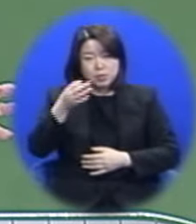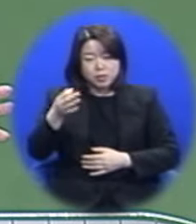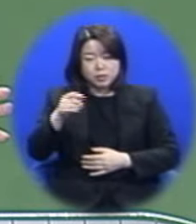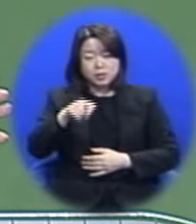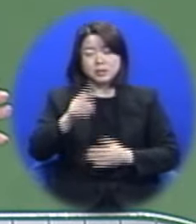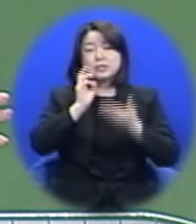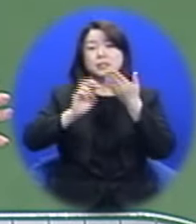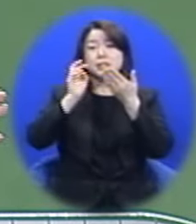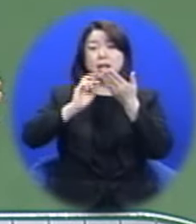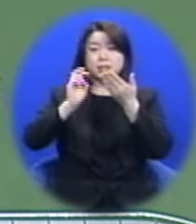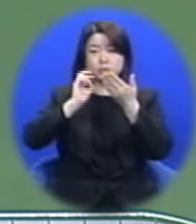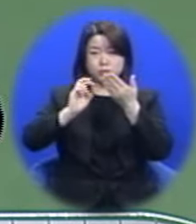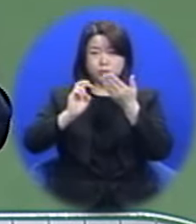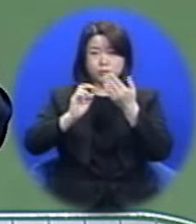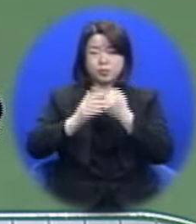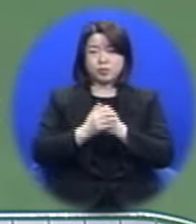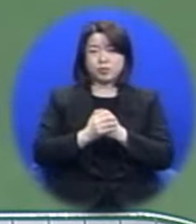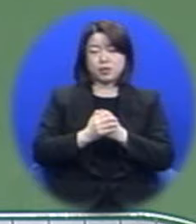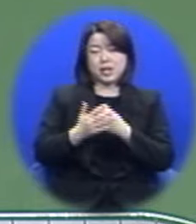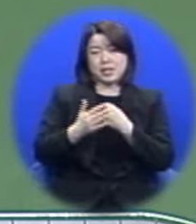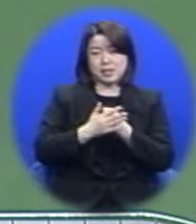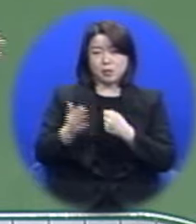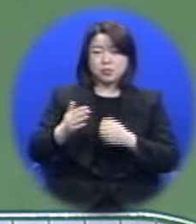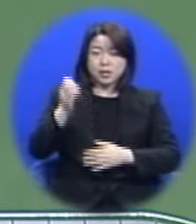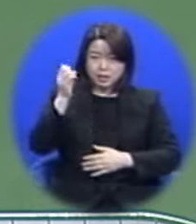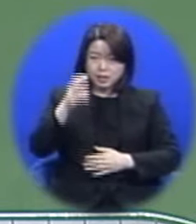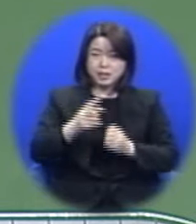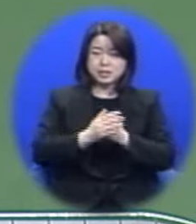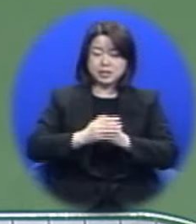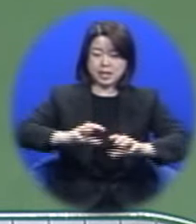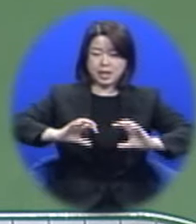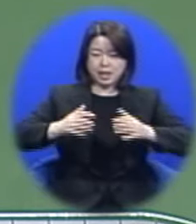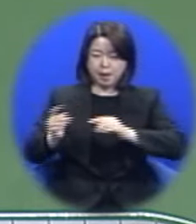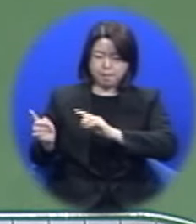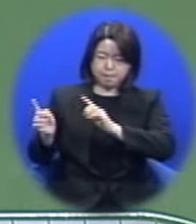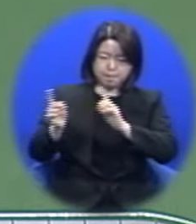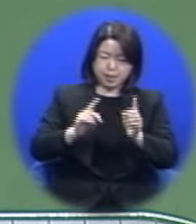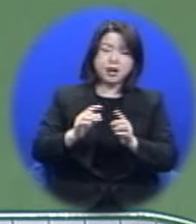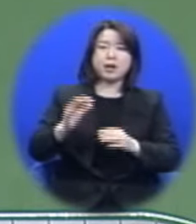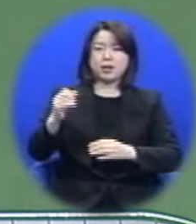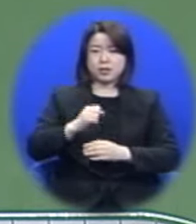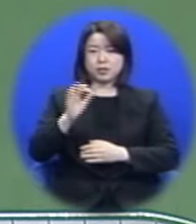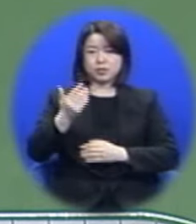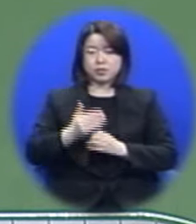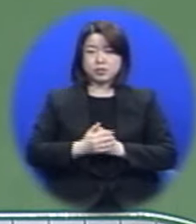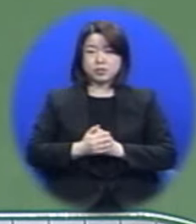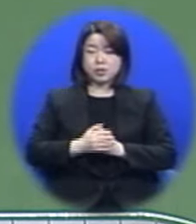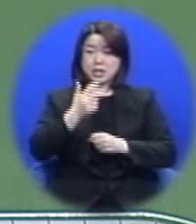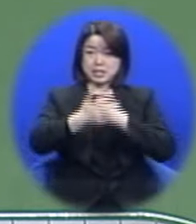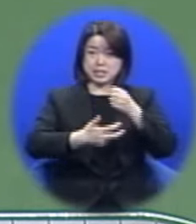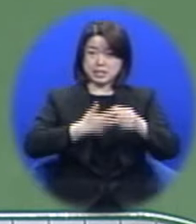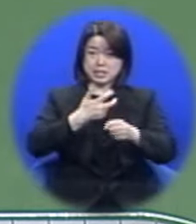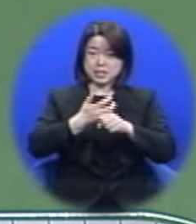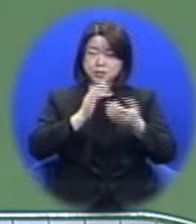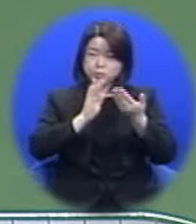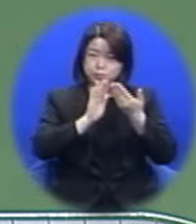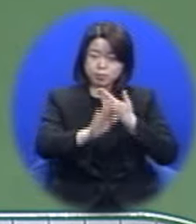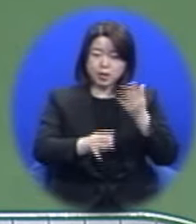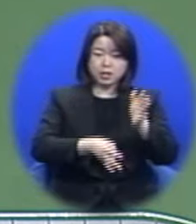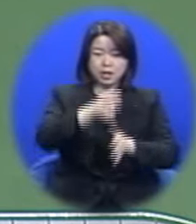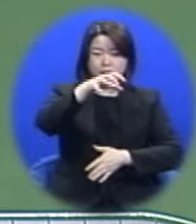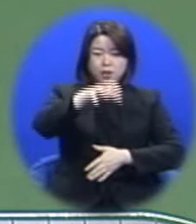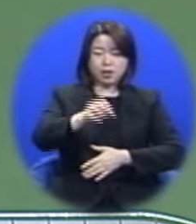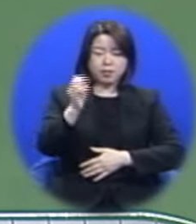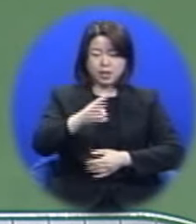찬송. 그래서 그들은 다시 나라를 회복한 겁니다. 70년 뒤에 예루살렘은 다시